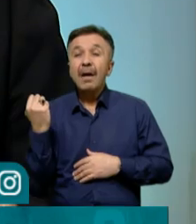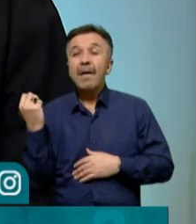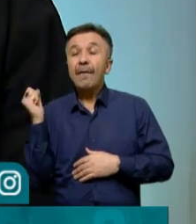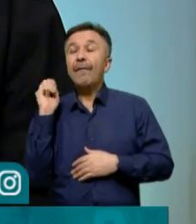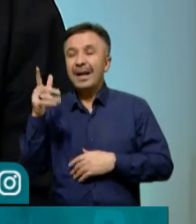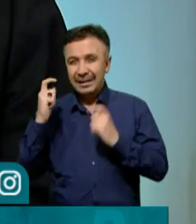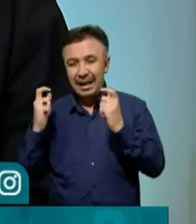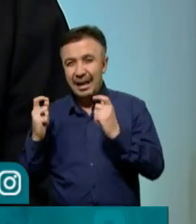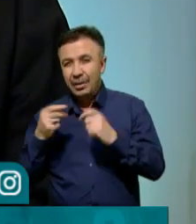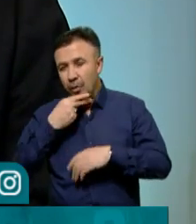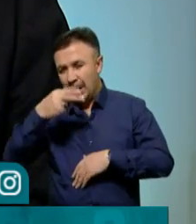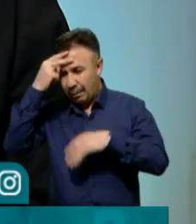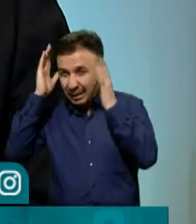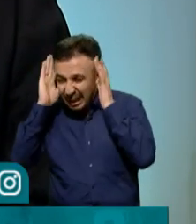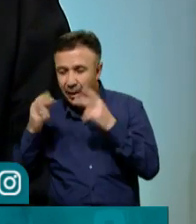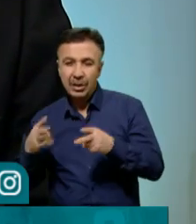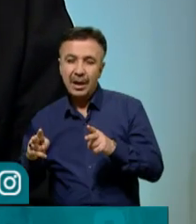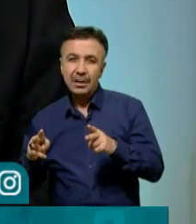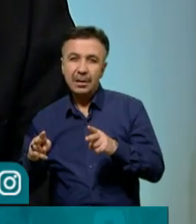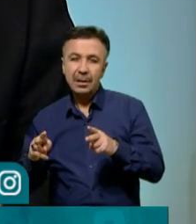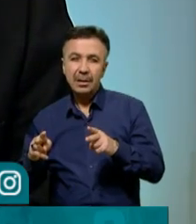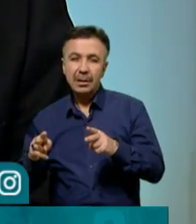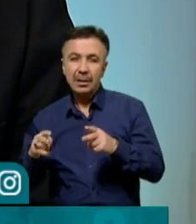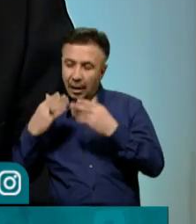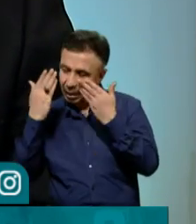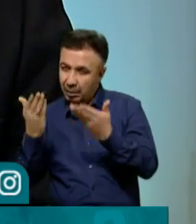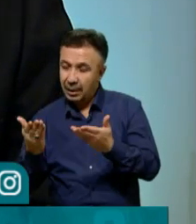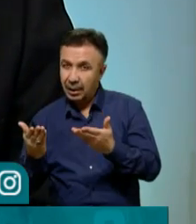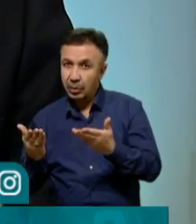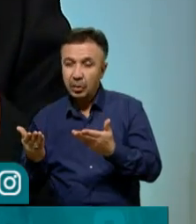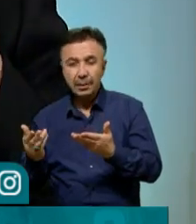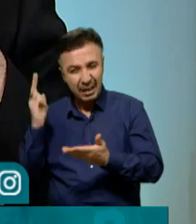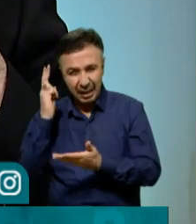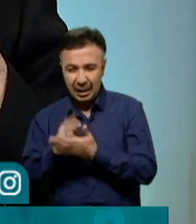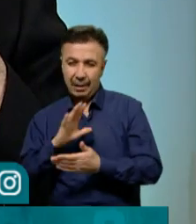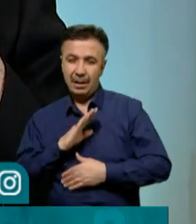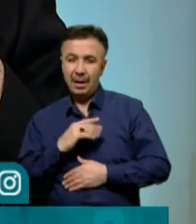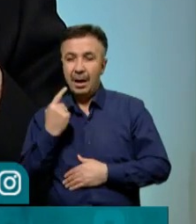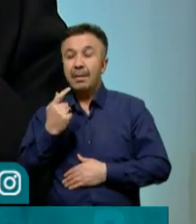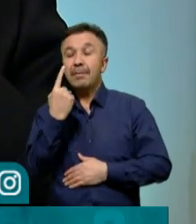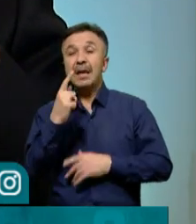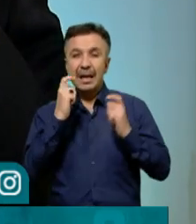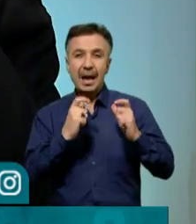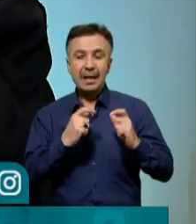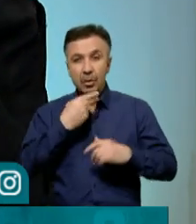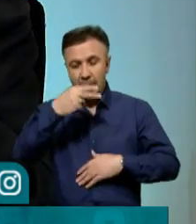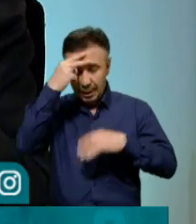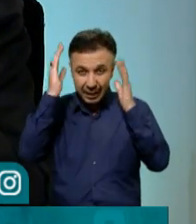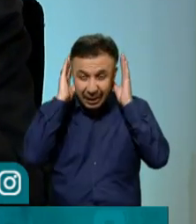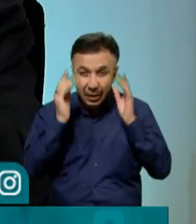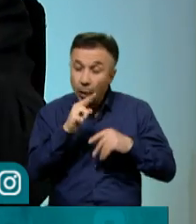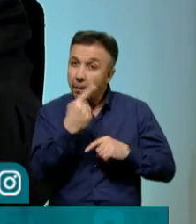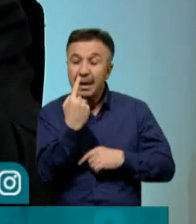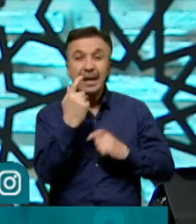cumalar sahihtir ve geçerlidir diyoruz. Fakat sonuçta bir içtihat var ortada. Nedir o? Bir yerde kılınacak. Peki o bir